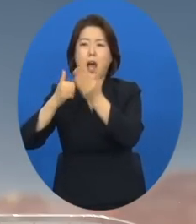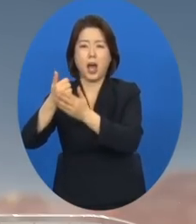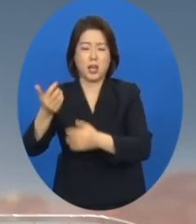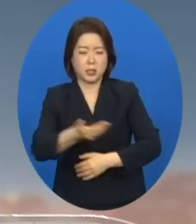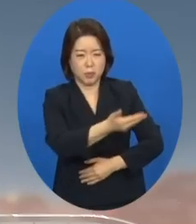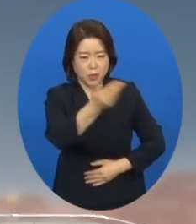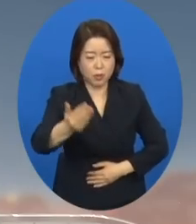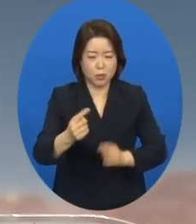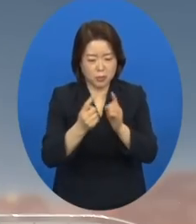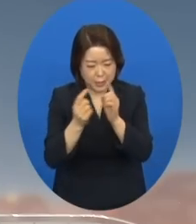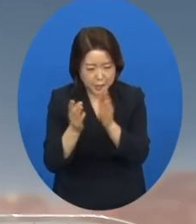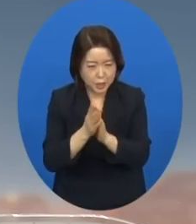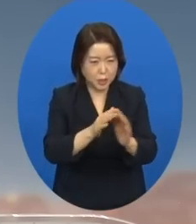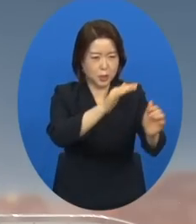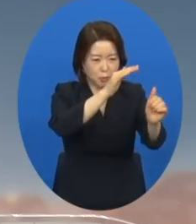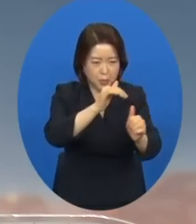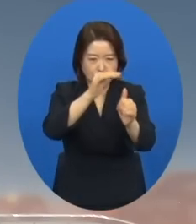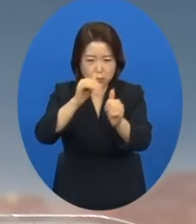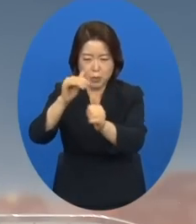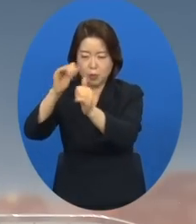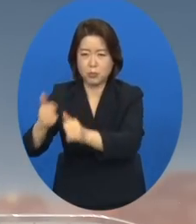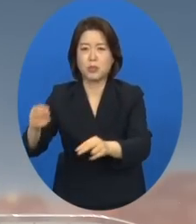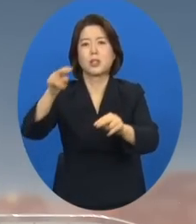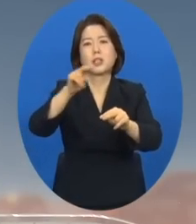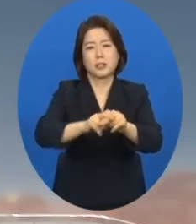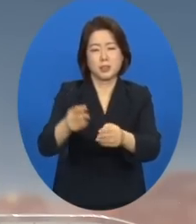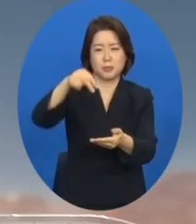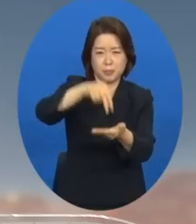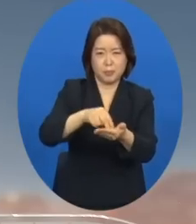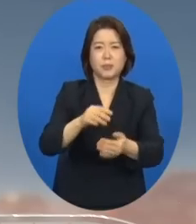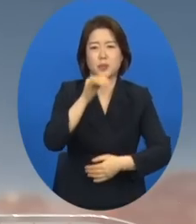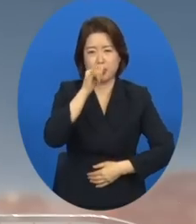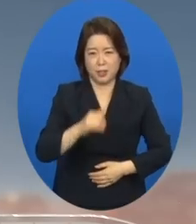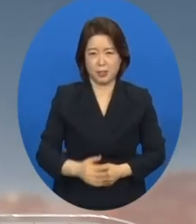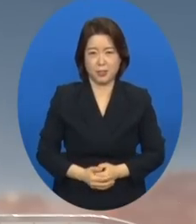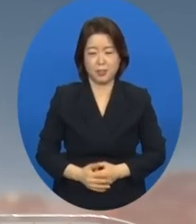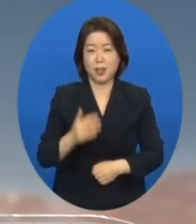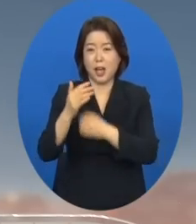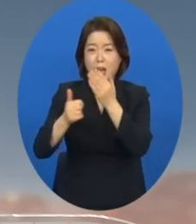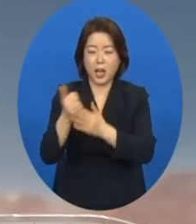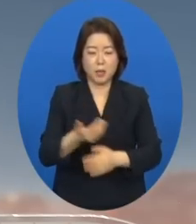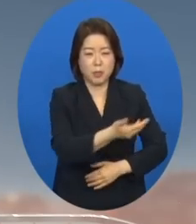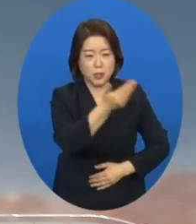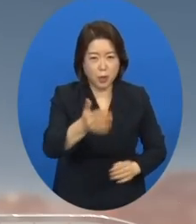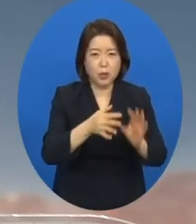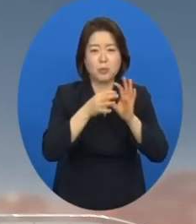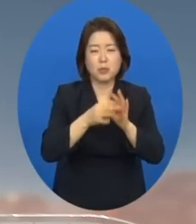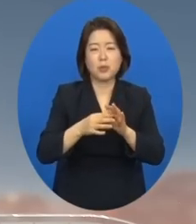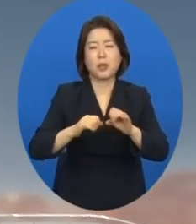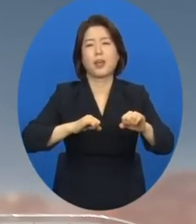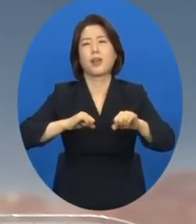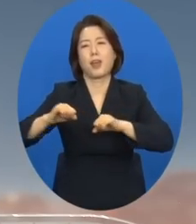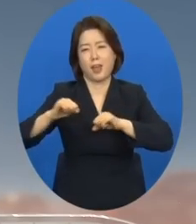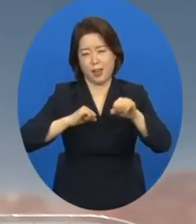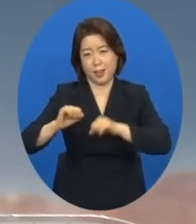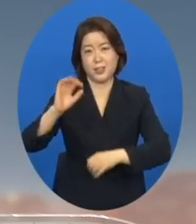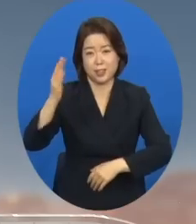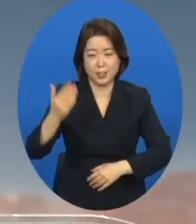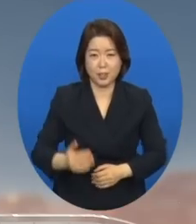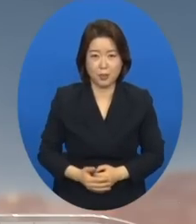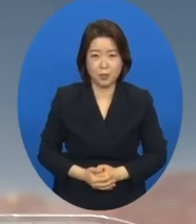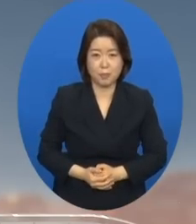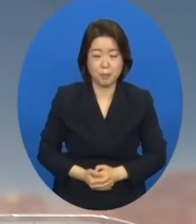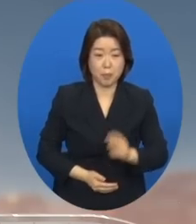친히 세우셨다는 것입니다 그러면 하나님이 하나님이 일을 여러분을 통해 하실 거예요 자 그래서 시작이 오늘